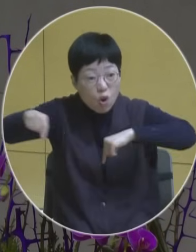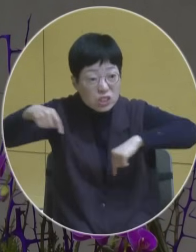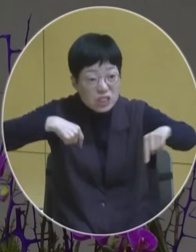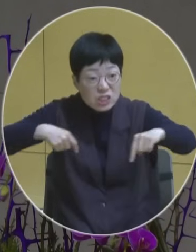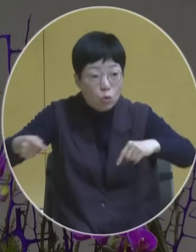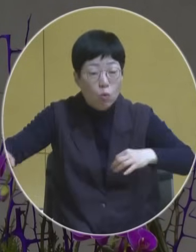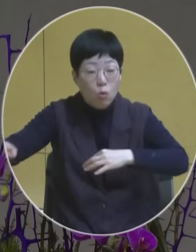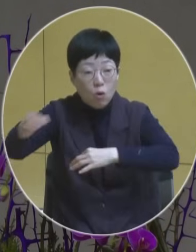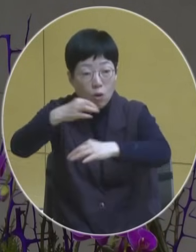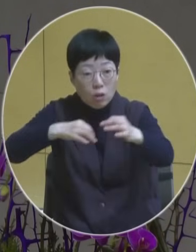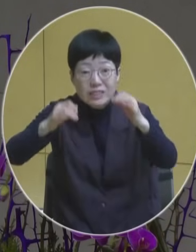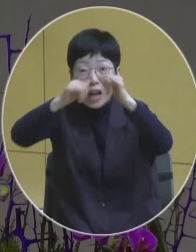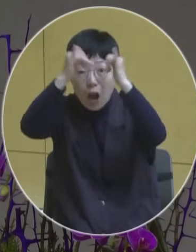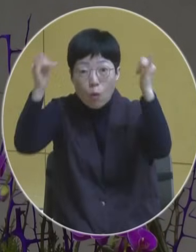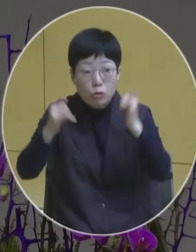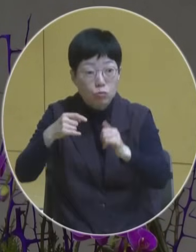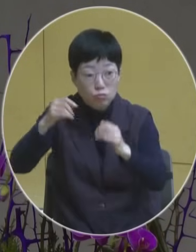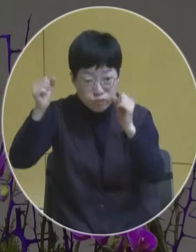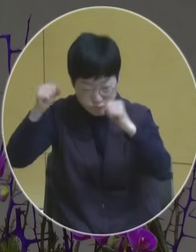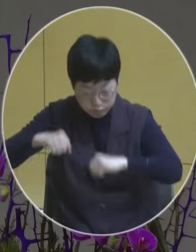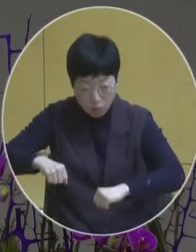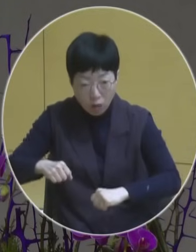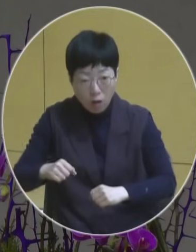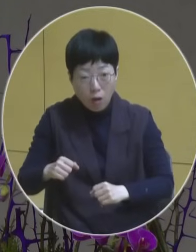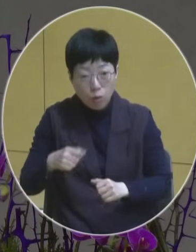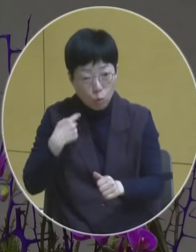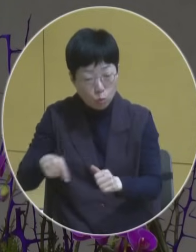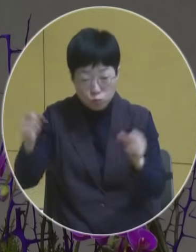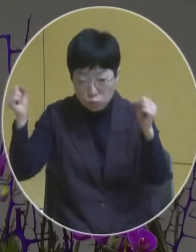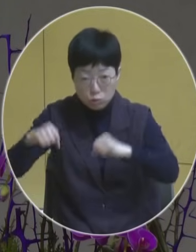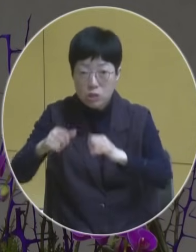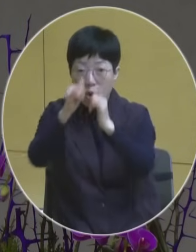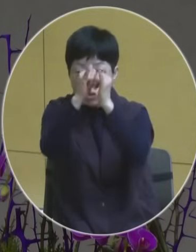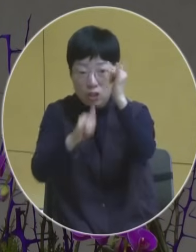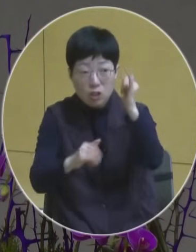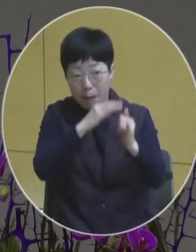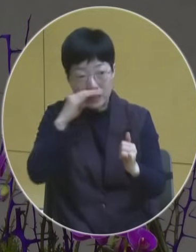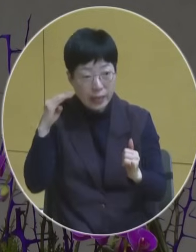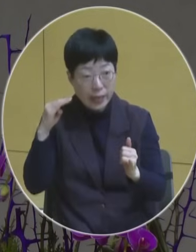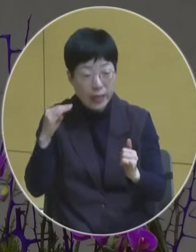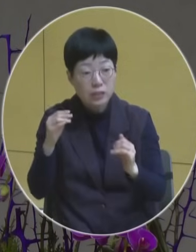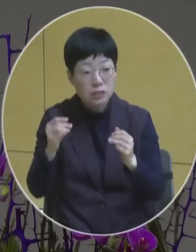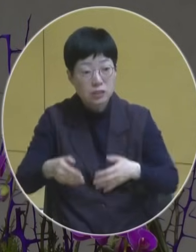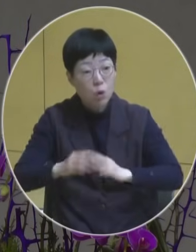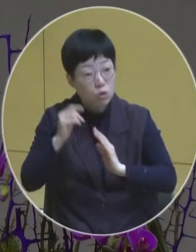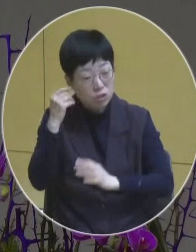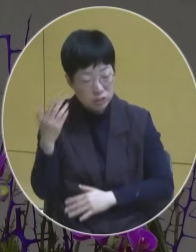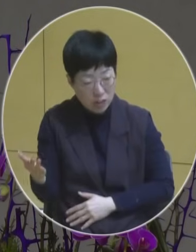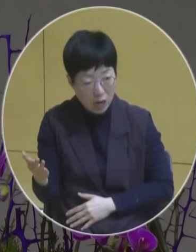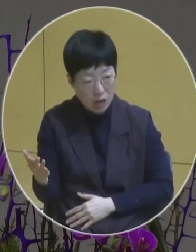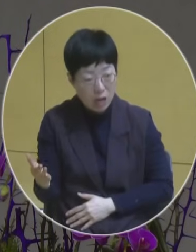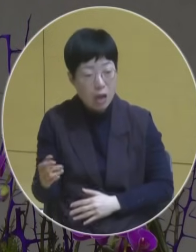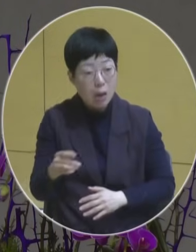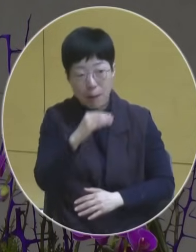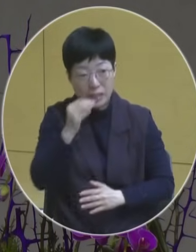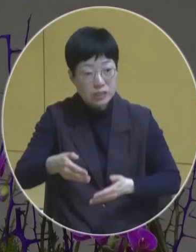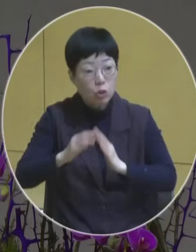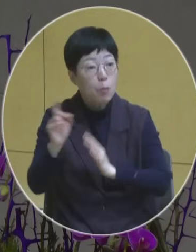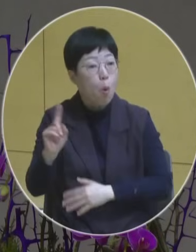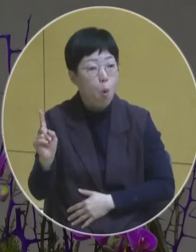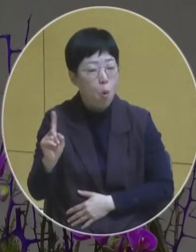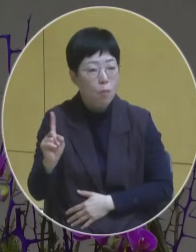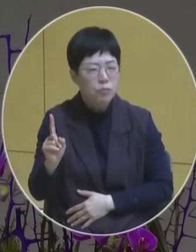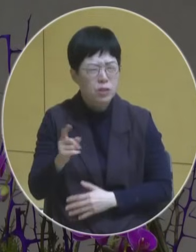무너지고 사회도 무너지고 교육도 무너지고 어떻게 이 역사를 바로 잡을 것인가 할 때 그분들이 세운 것이